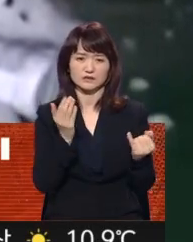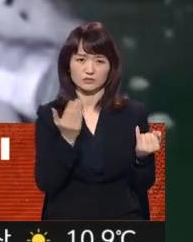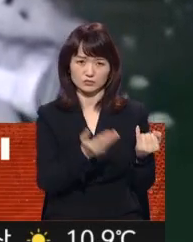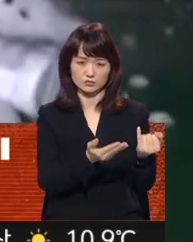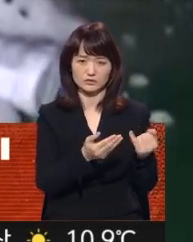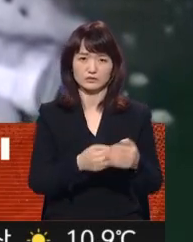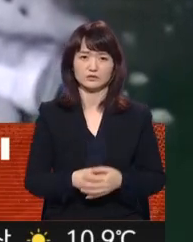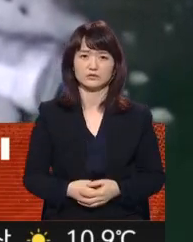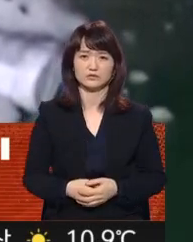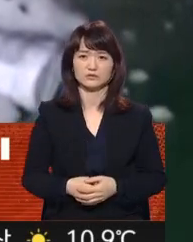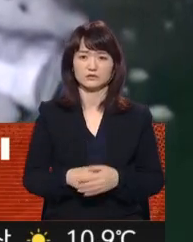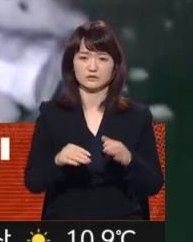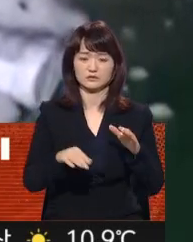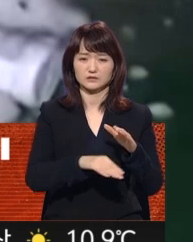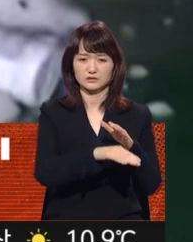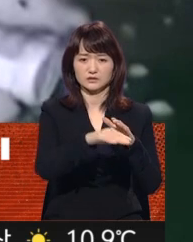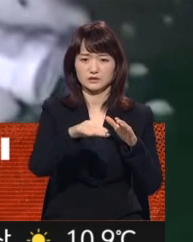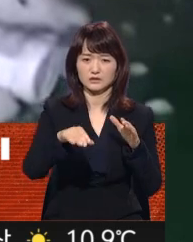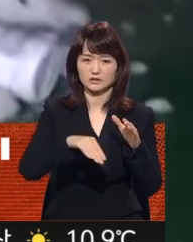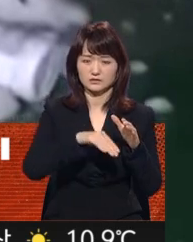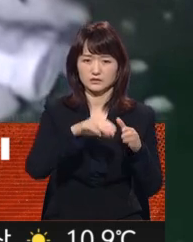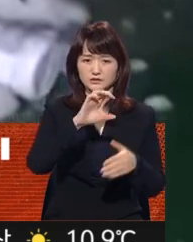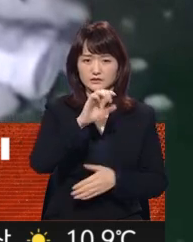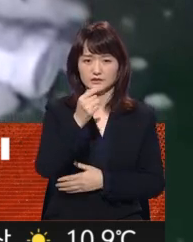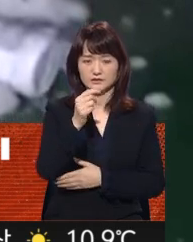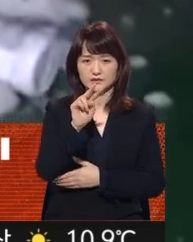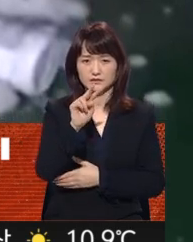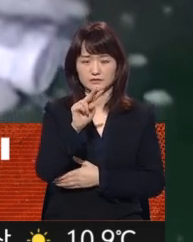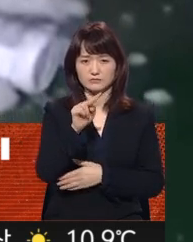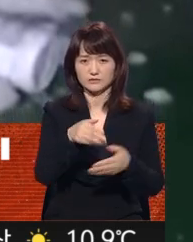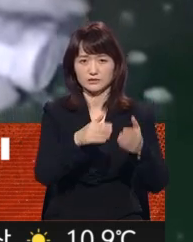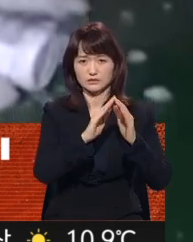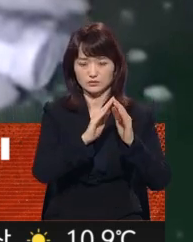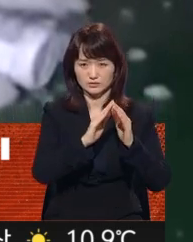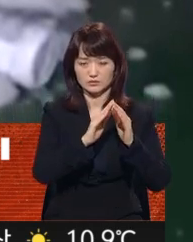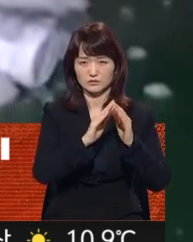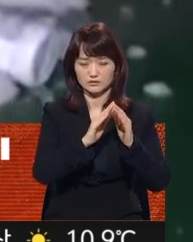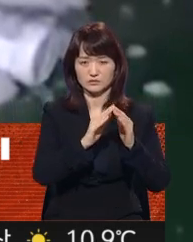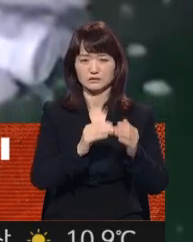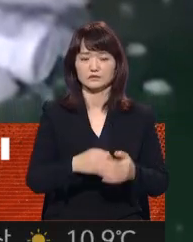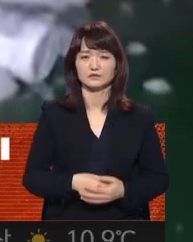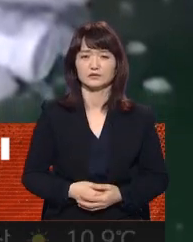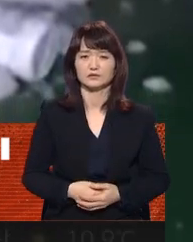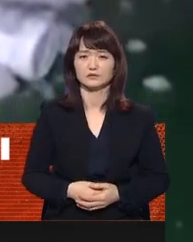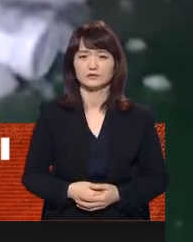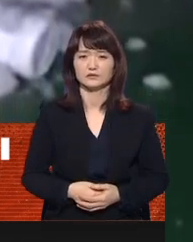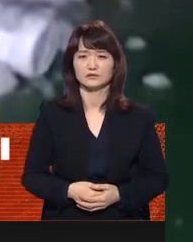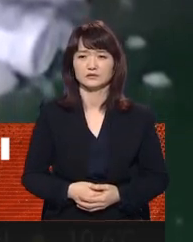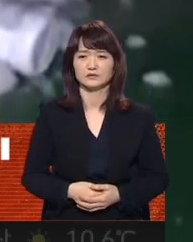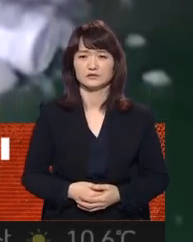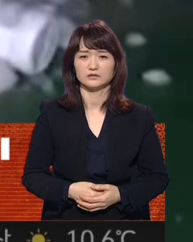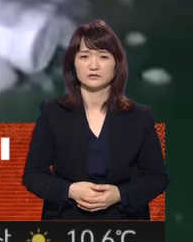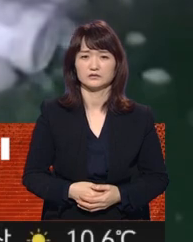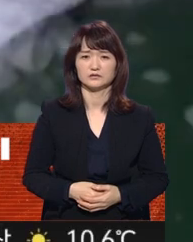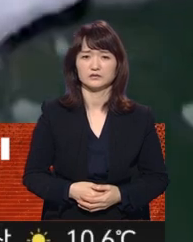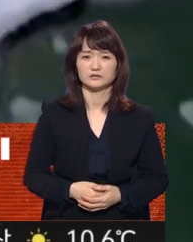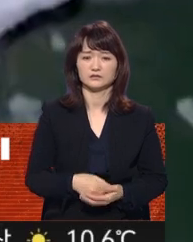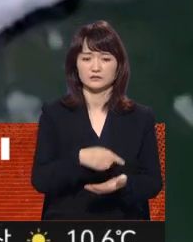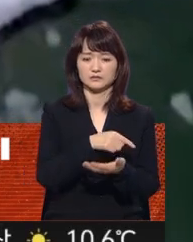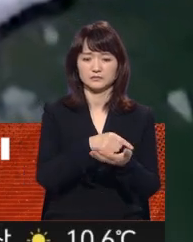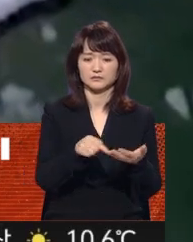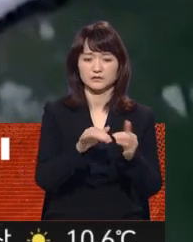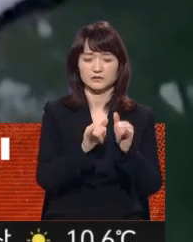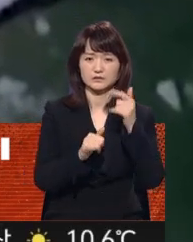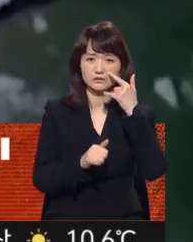그 다음에 가정용 cctv를 설치할 수 있도록 그런 설치를 베풀었는데 문제는이 피해자의